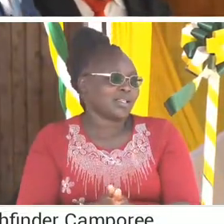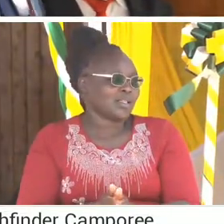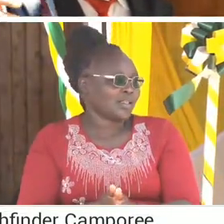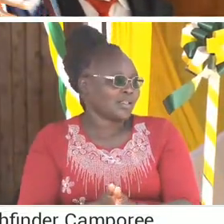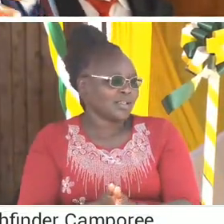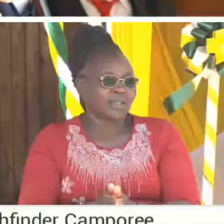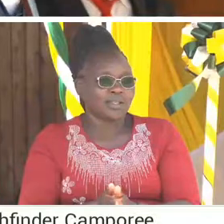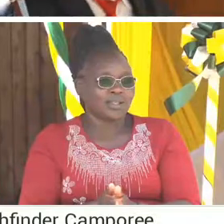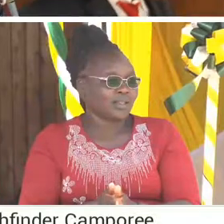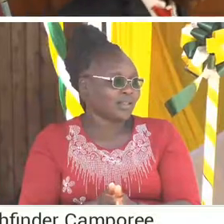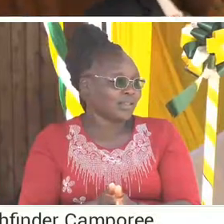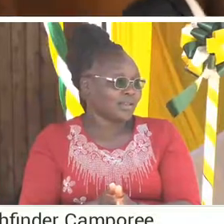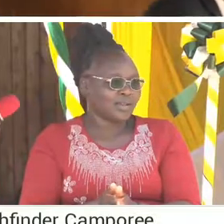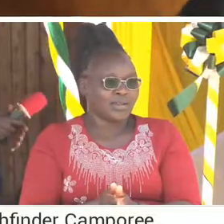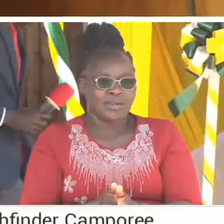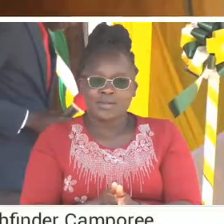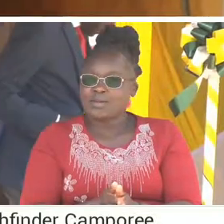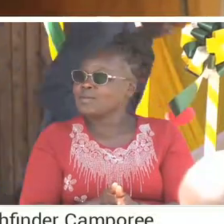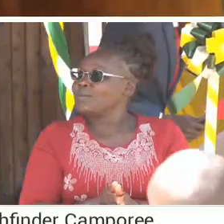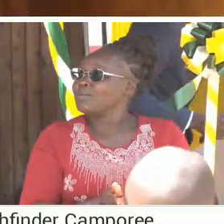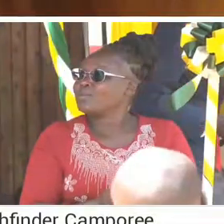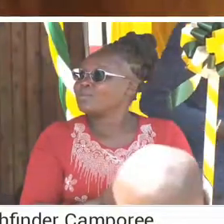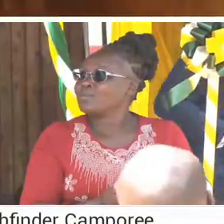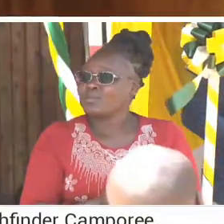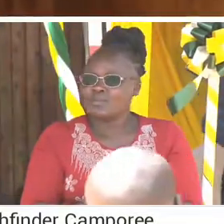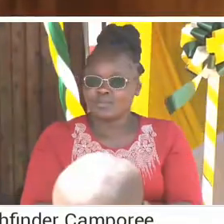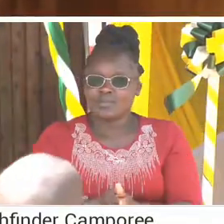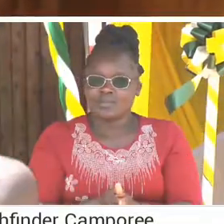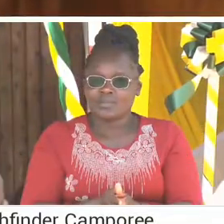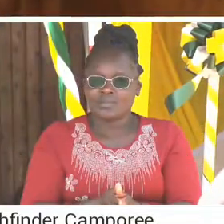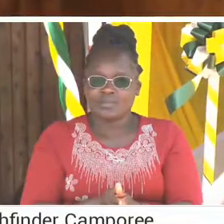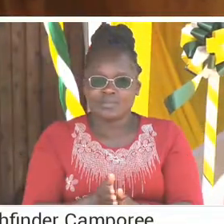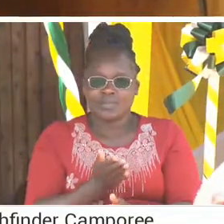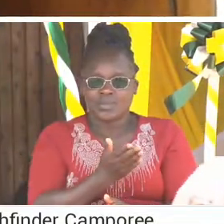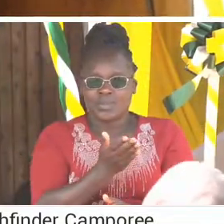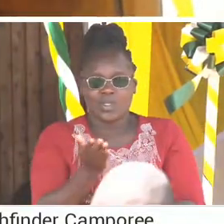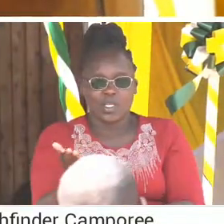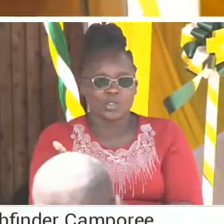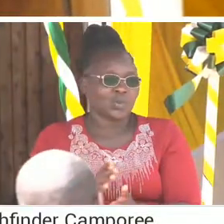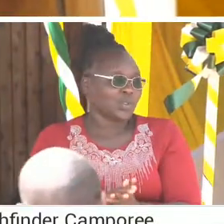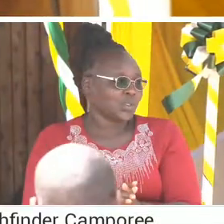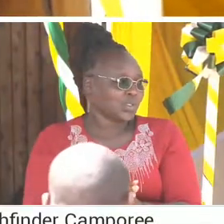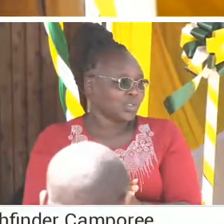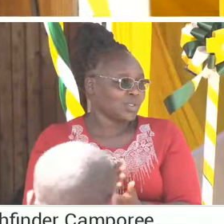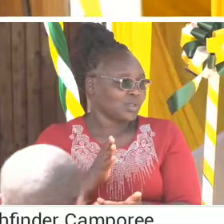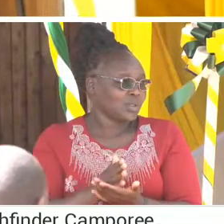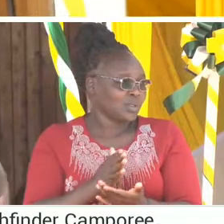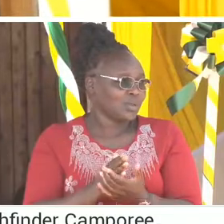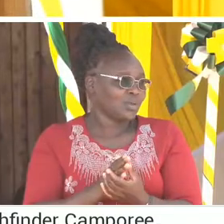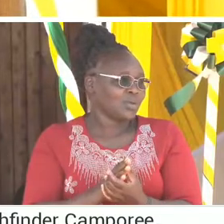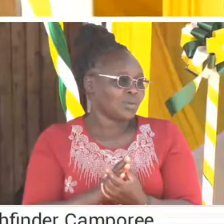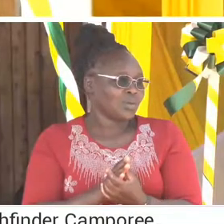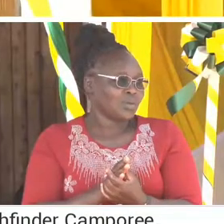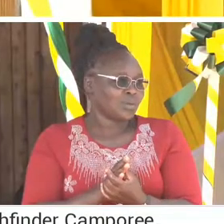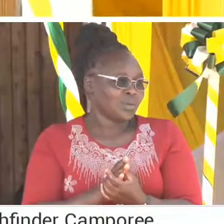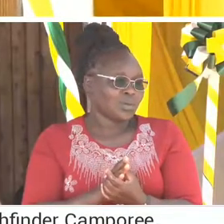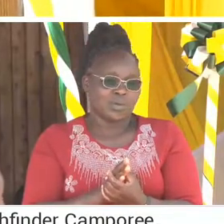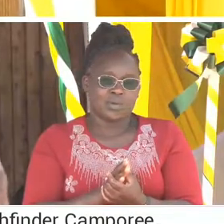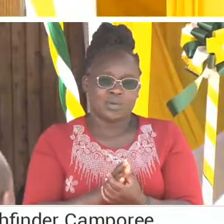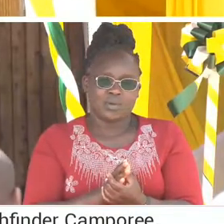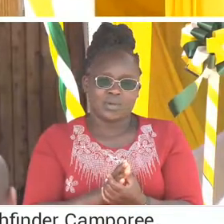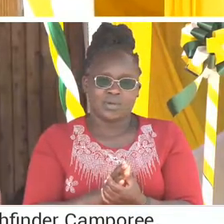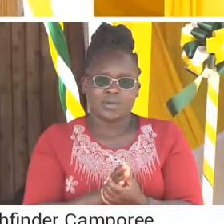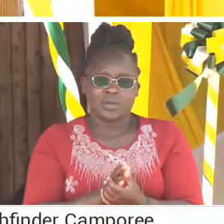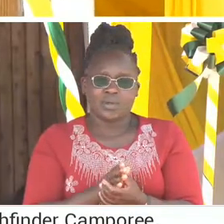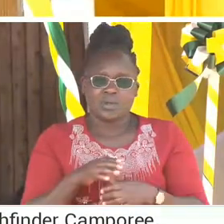Nani anawapatia mic? Station directors, hawa ndio wamefanikisha mkutano ifaulu na wamekaa hapa wakiangalia